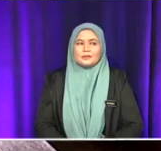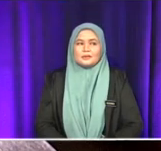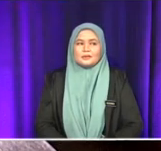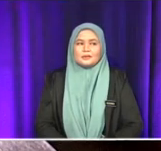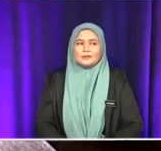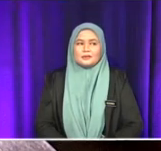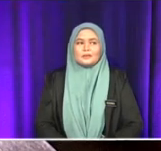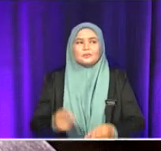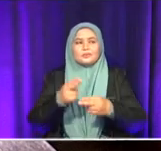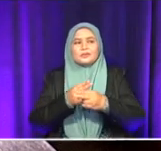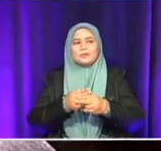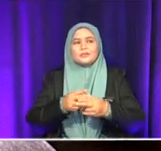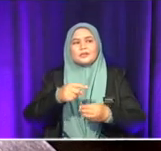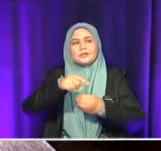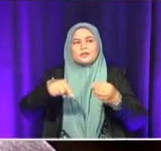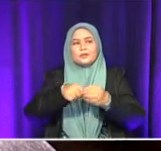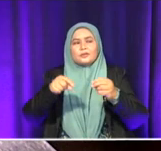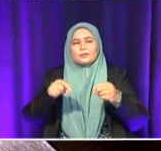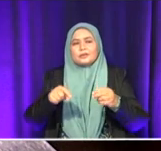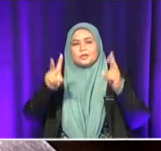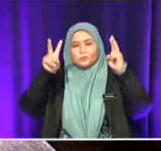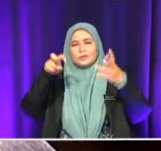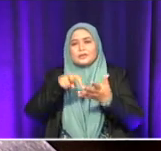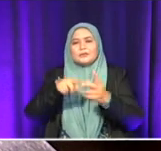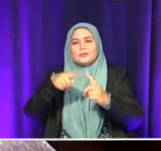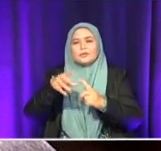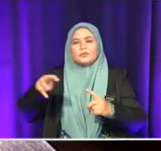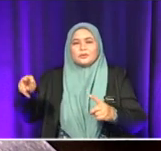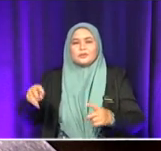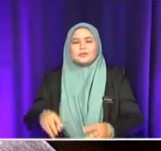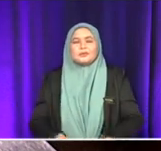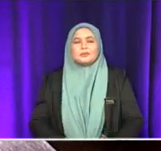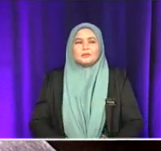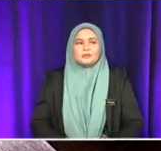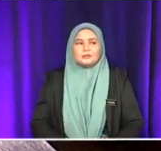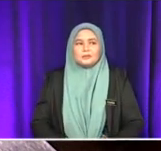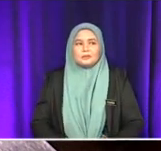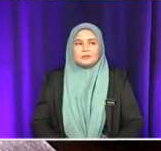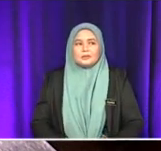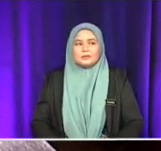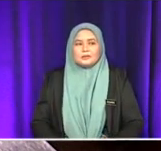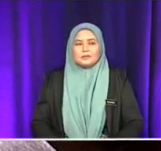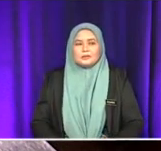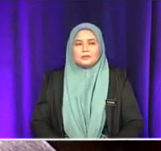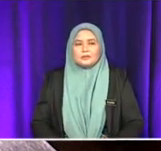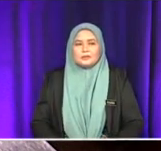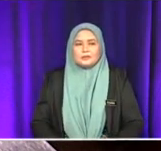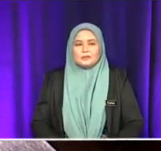rumusan tentang pentingnya topik ini kepada murid-murid kita disetuju dan juga di rumah ada sedikit rumusan